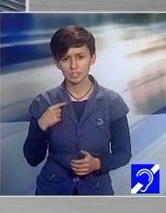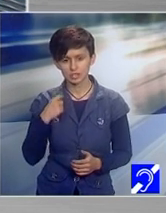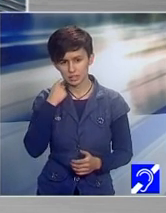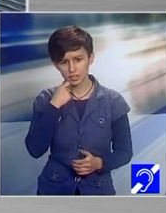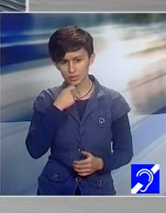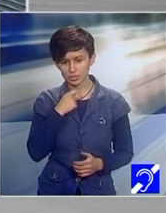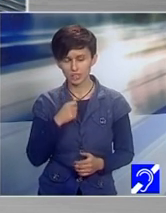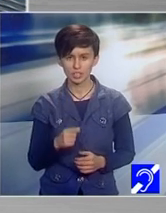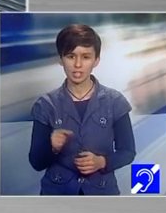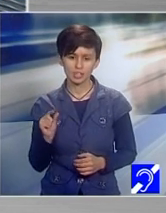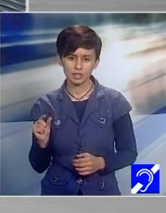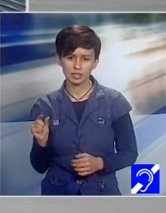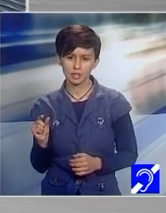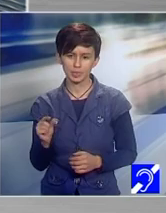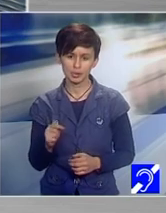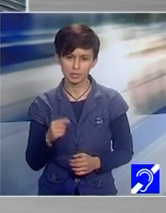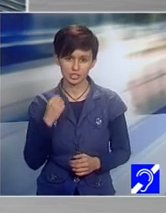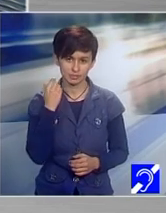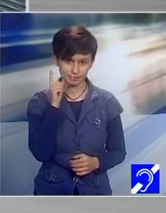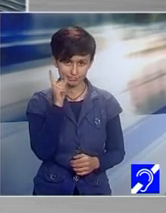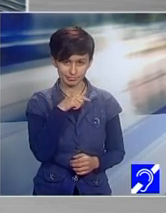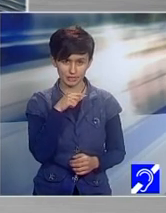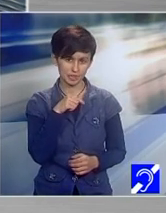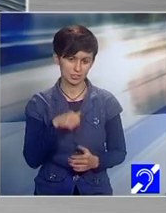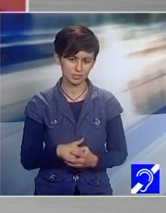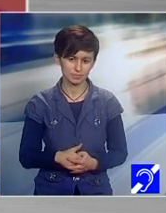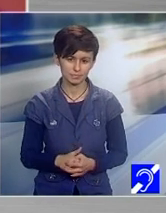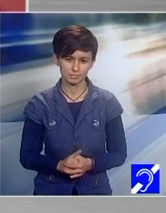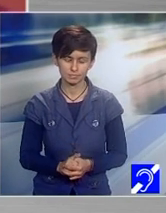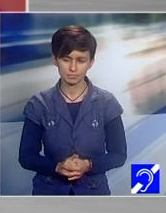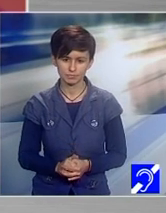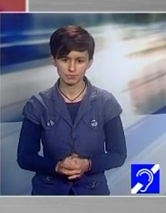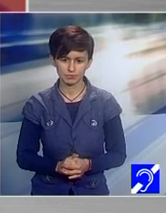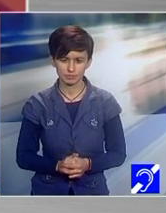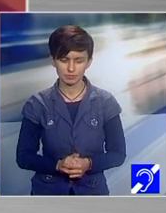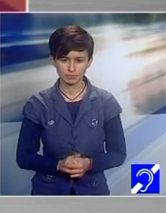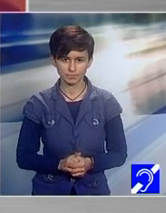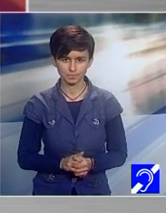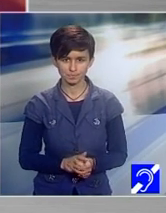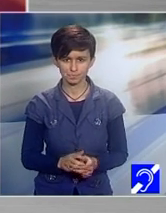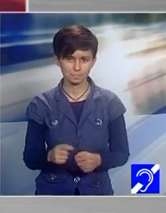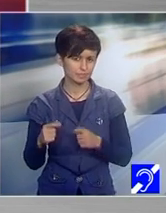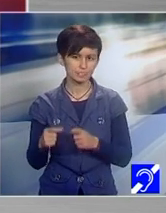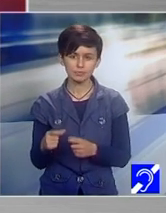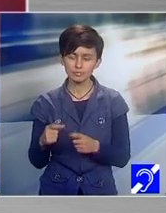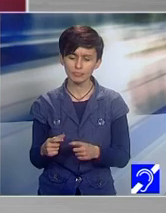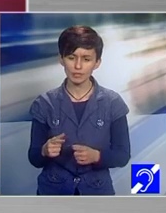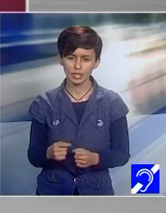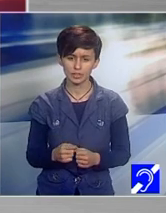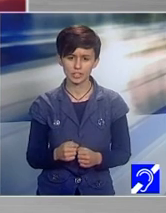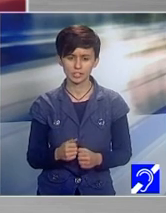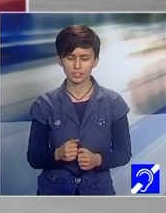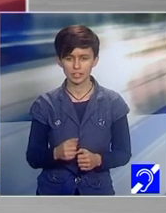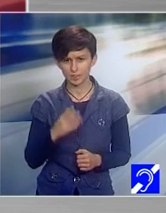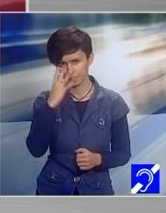decât ceilalți. Da, eu pot să vă spun un singur lucru. O situație mai